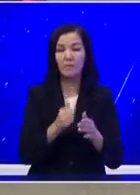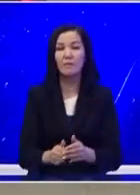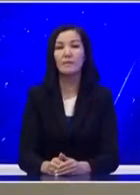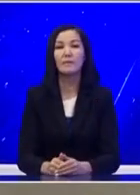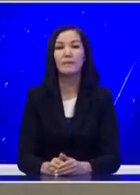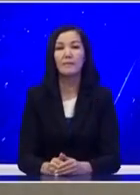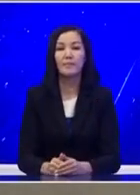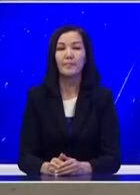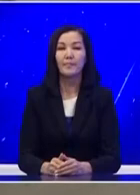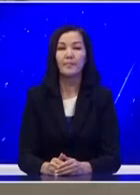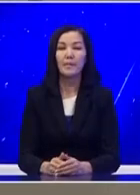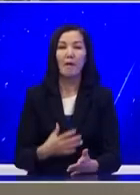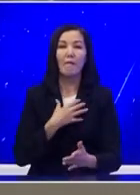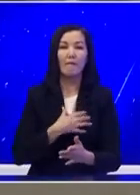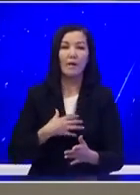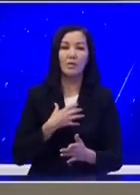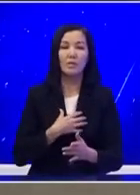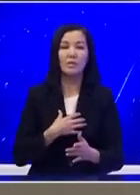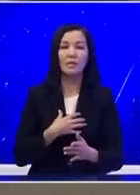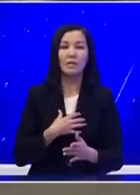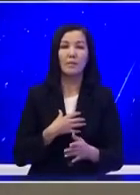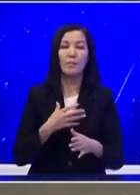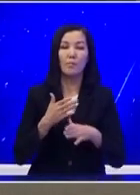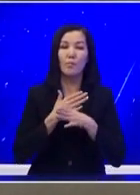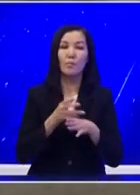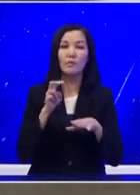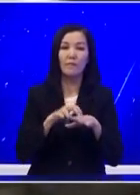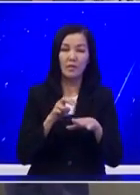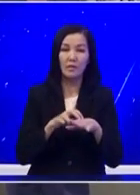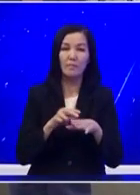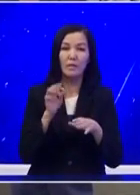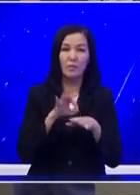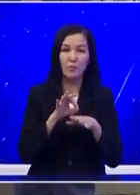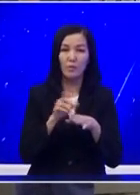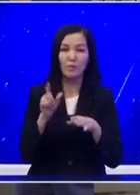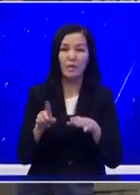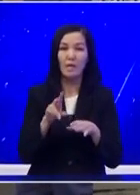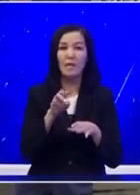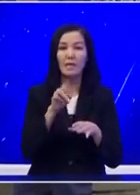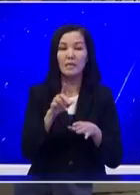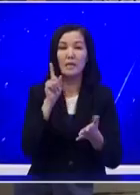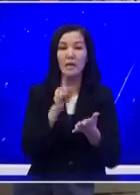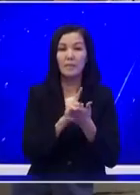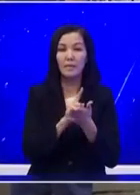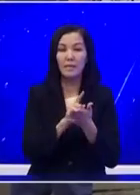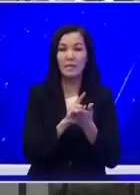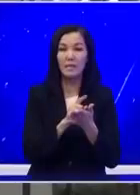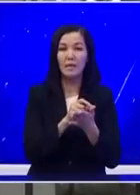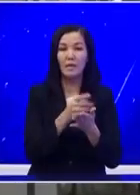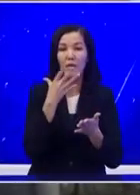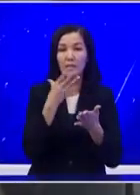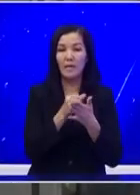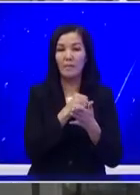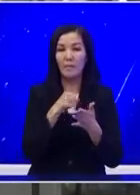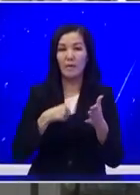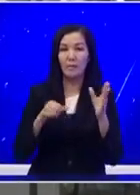помощь. Немаловажным фактором помощи врачам и их пациентам автоволонтеры движения «Лидер КЗ» считают обязательную санобработку своих авто,